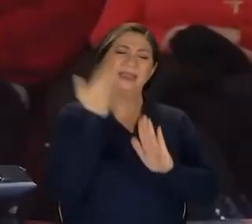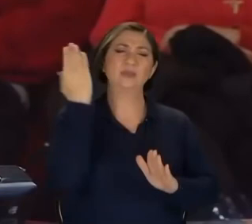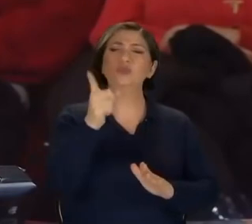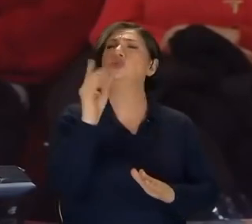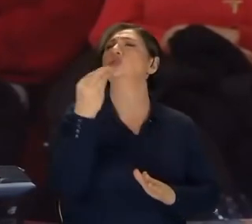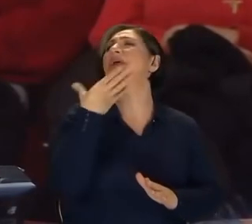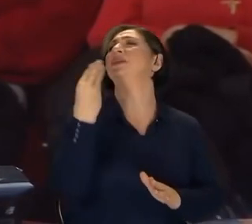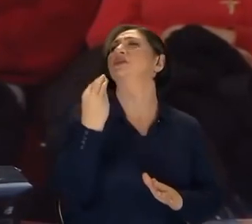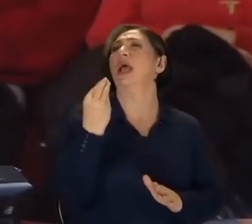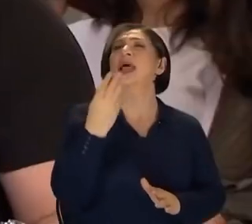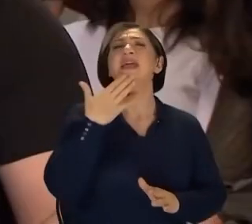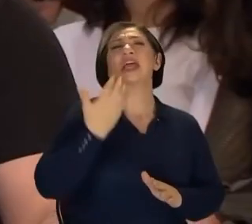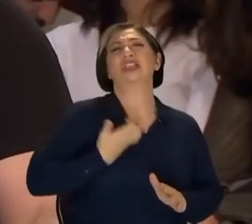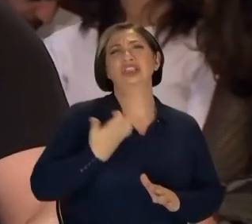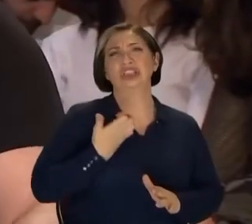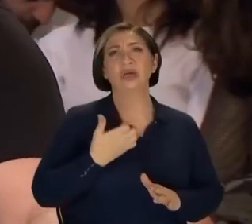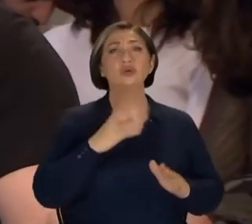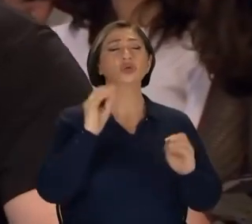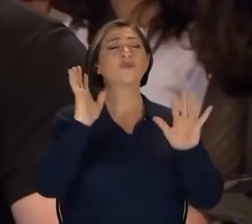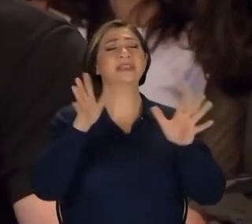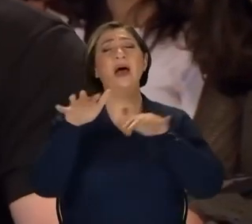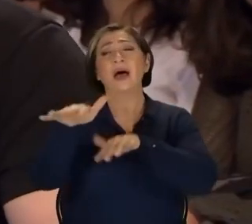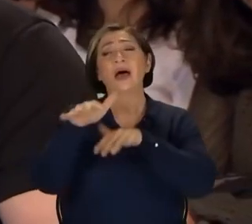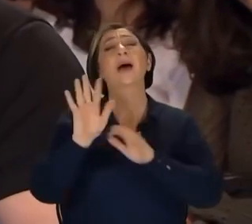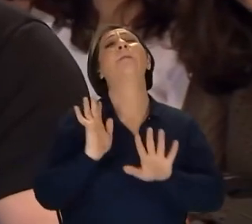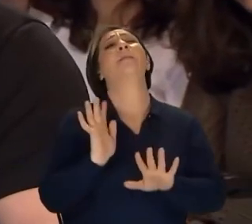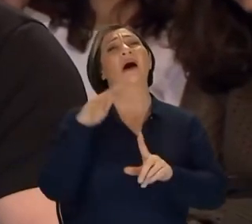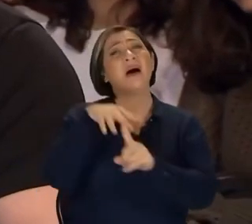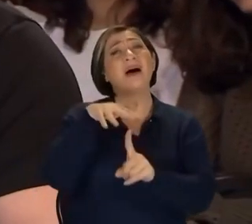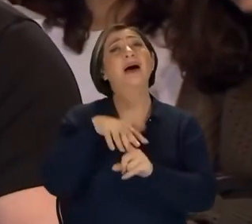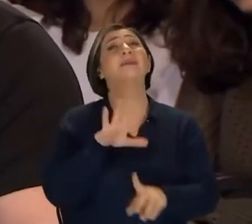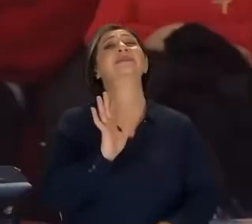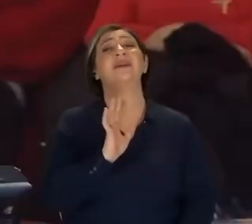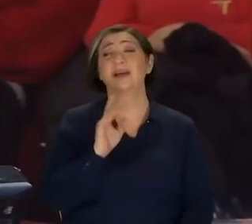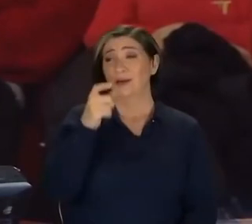çocuk yakışıklı, güzel, kasları var. Çok üstüne gidiliyor, yapmasınlar. Ben...